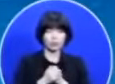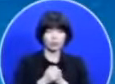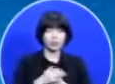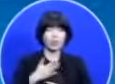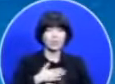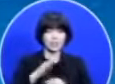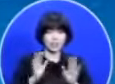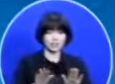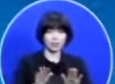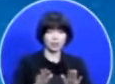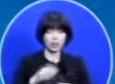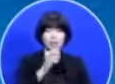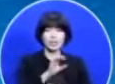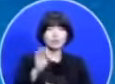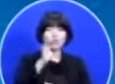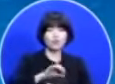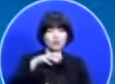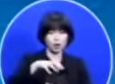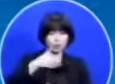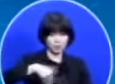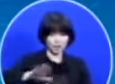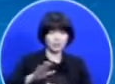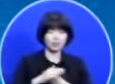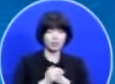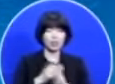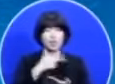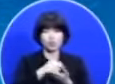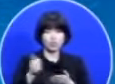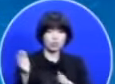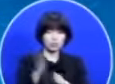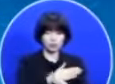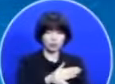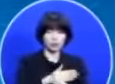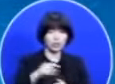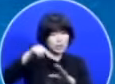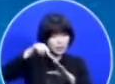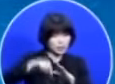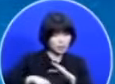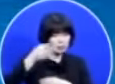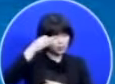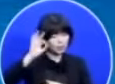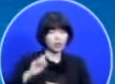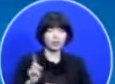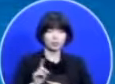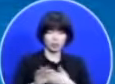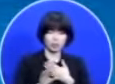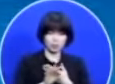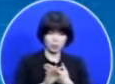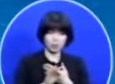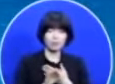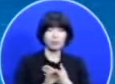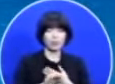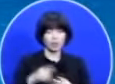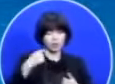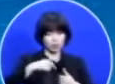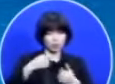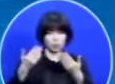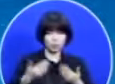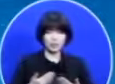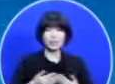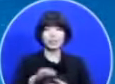제가 이번에 유럽을 가서 주님으로부터 아주 깊이 깨달은 것이 교훈 받은 것이